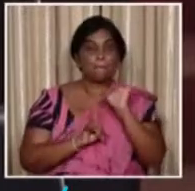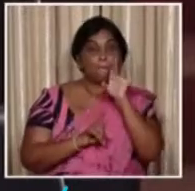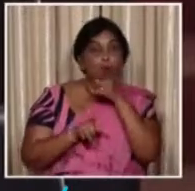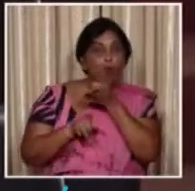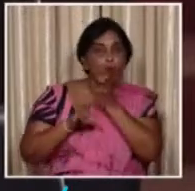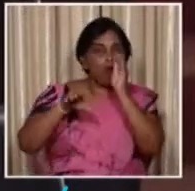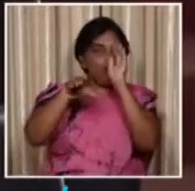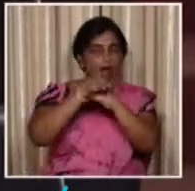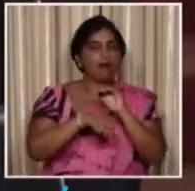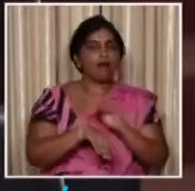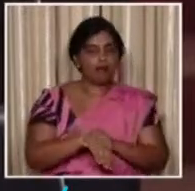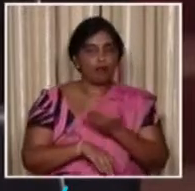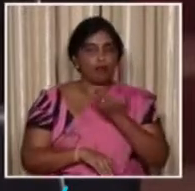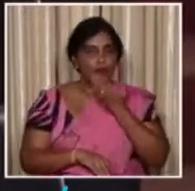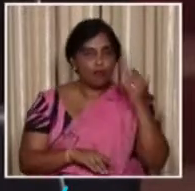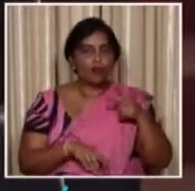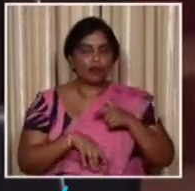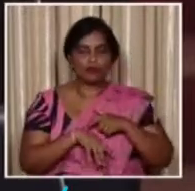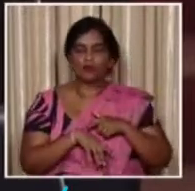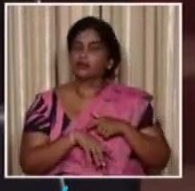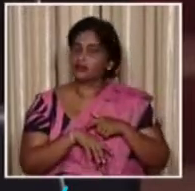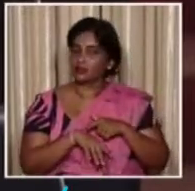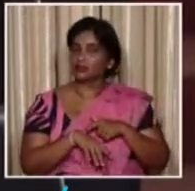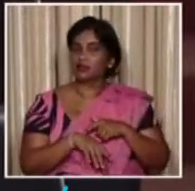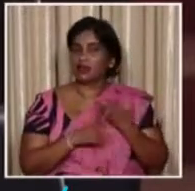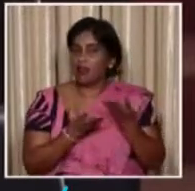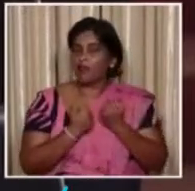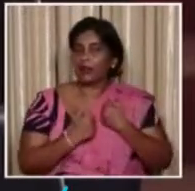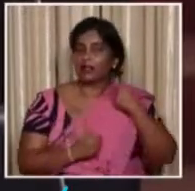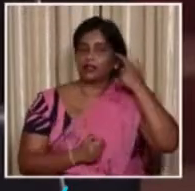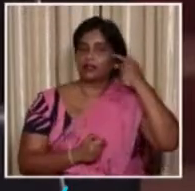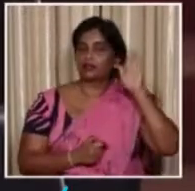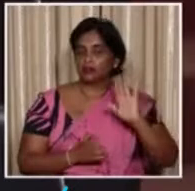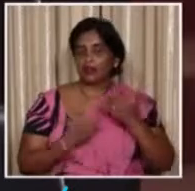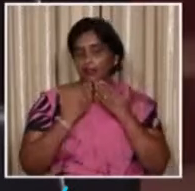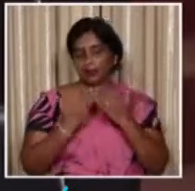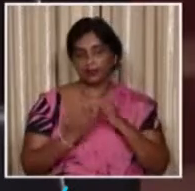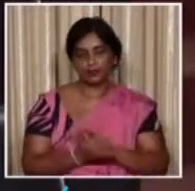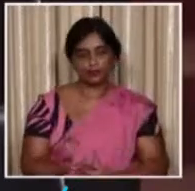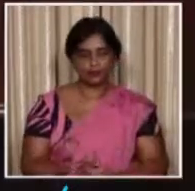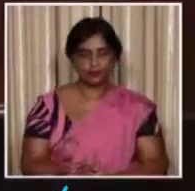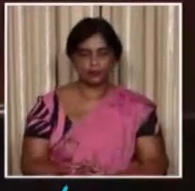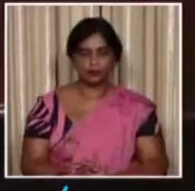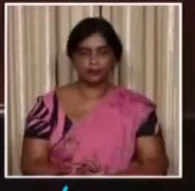හෙලිදරව් කරගන්න පුළුවන් අවස්ථාවක් ලැබේ කියලා අපි විශ්වාස කරනවා. Thank you sir.